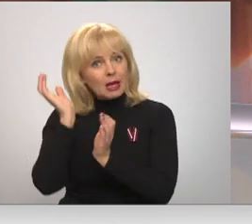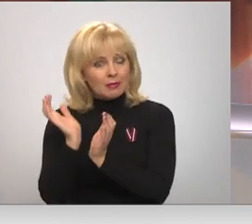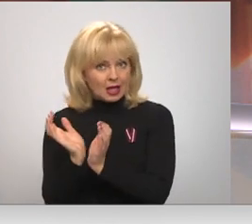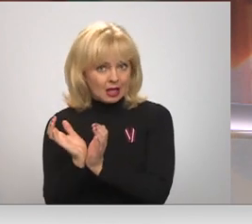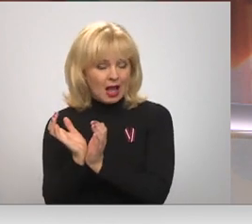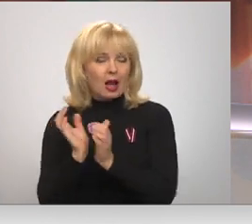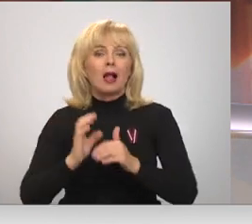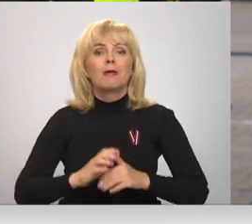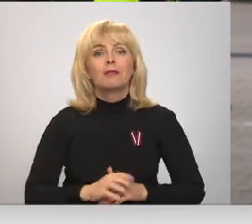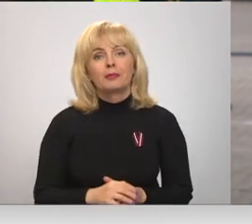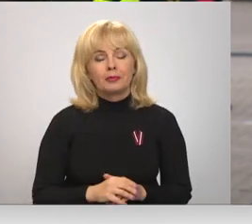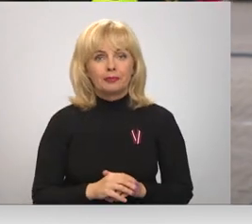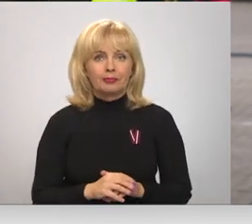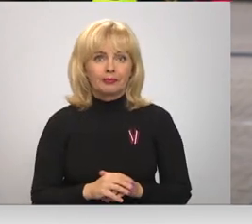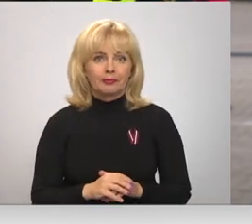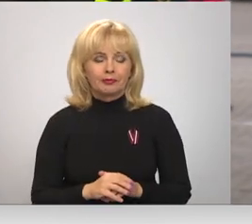Māris Klūga.